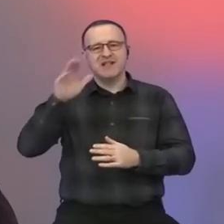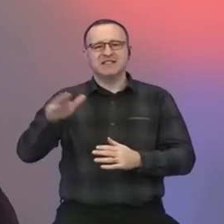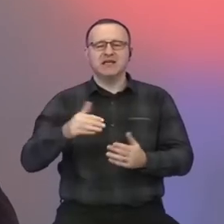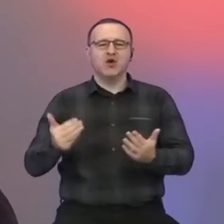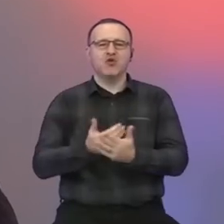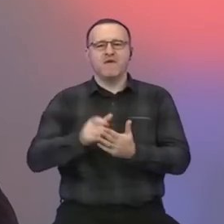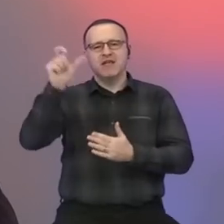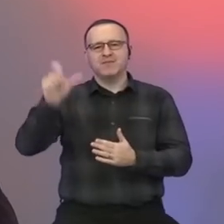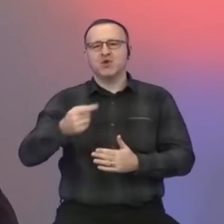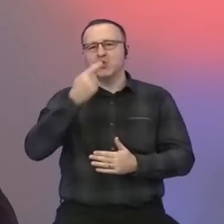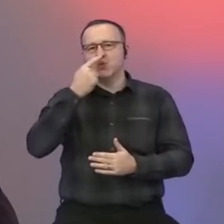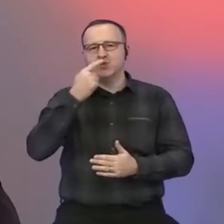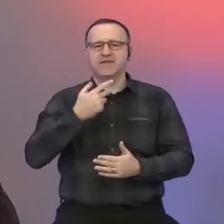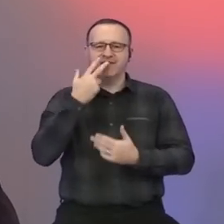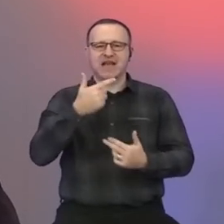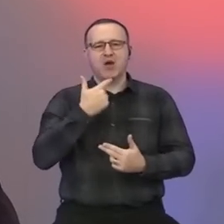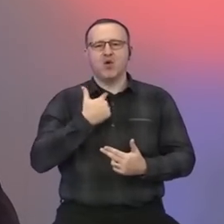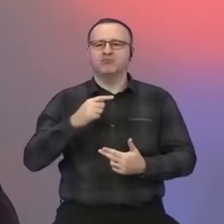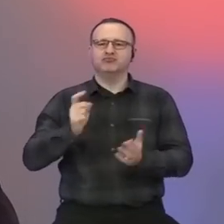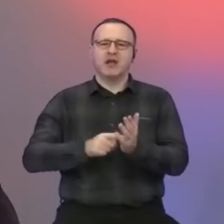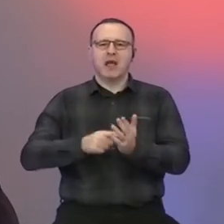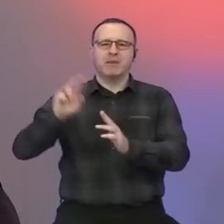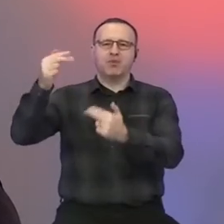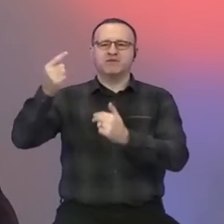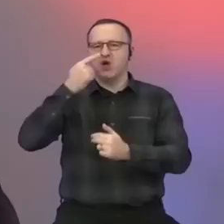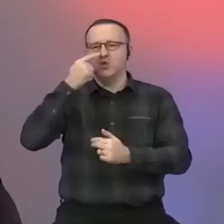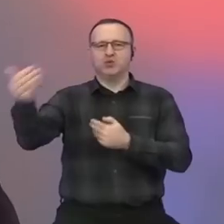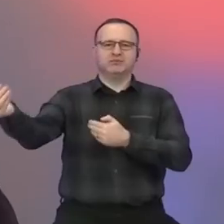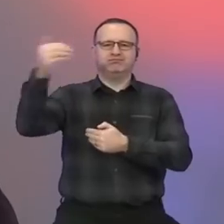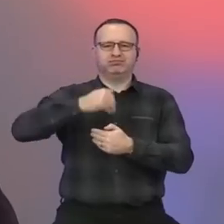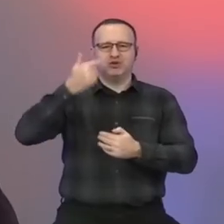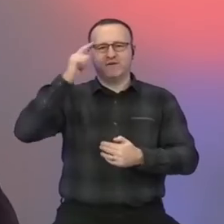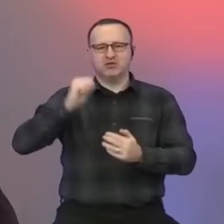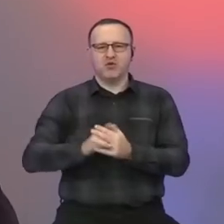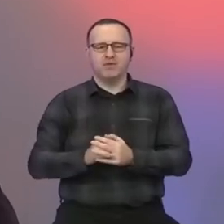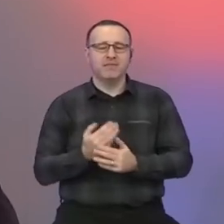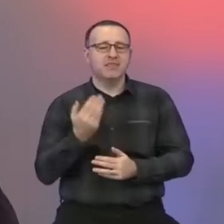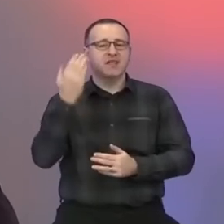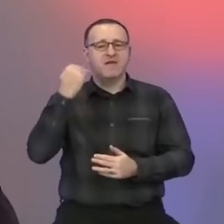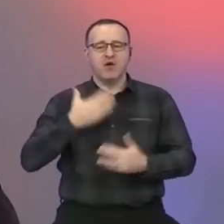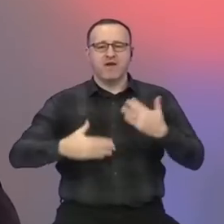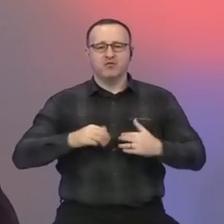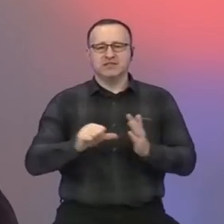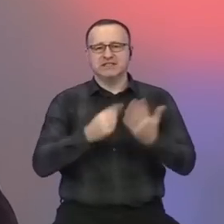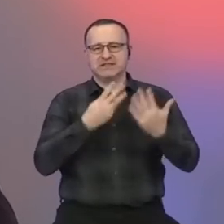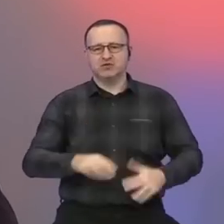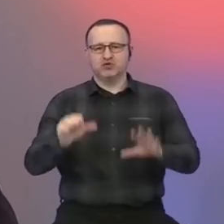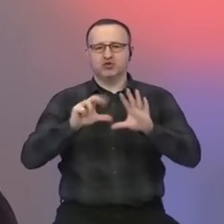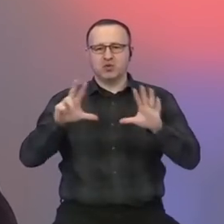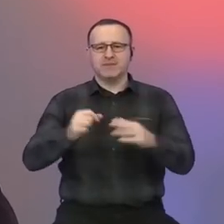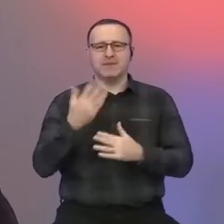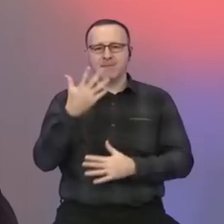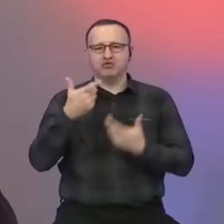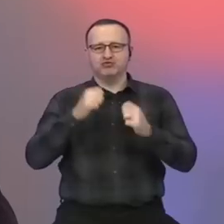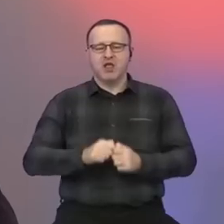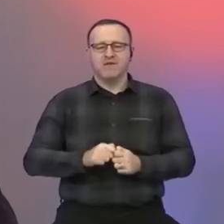ďalší pozývací list do Kremľa. Ak by si niekto nepamätal, pozývací list podpísalo v auguste 68 5 členov UVK ešte